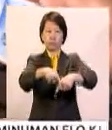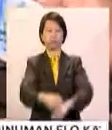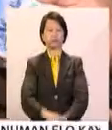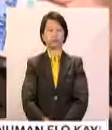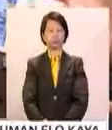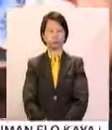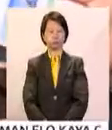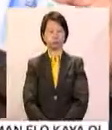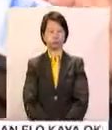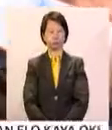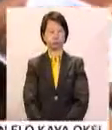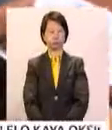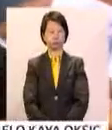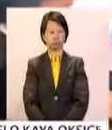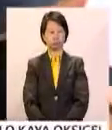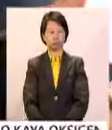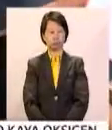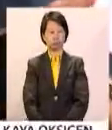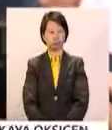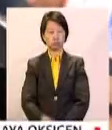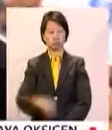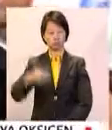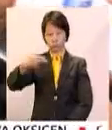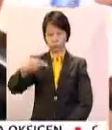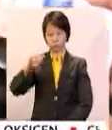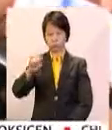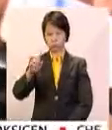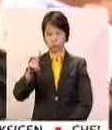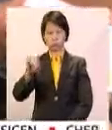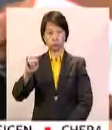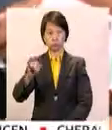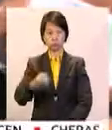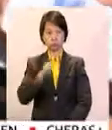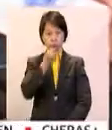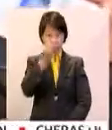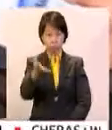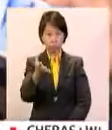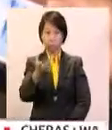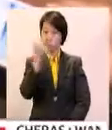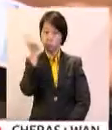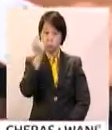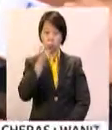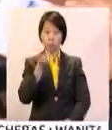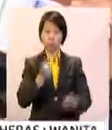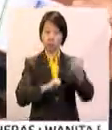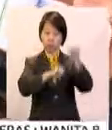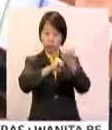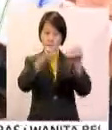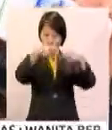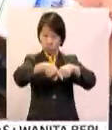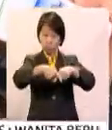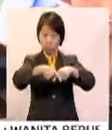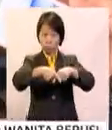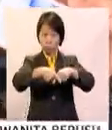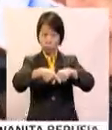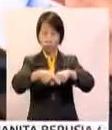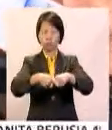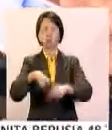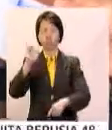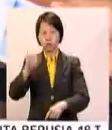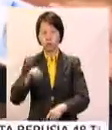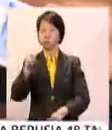So, maksudnya Datuk Seri Hadi memaklumkan bahawa PAS tidak akan menyokong UMNO? Tidak akan menyokong UMNO. Dia